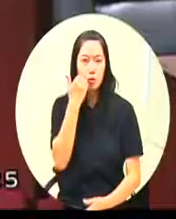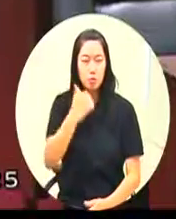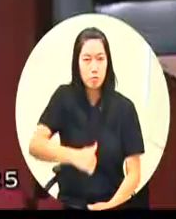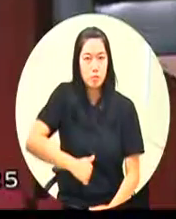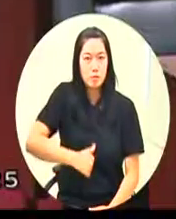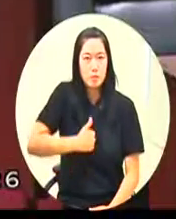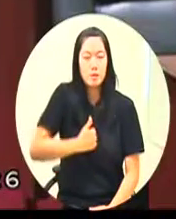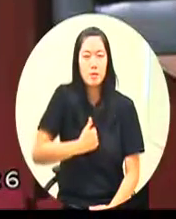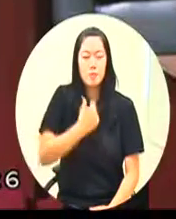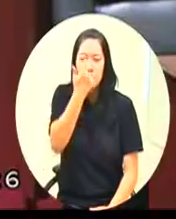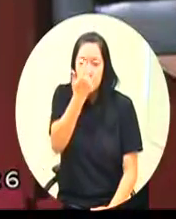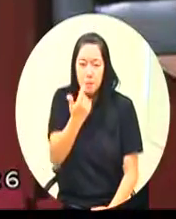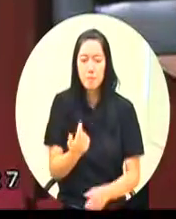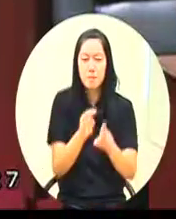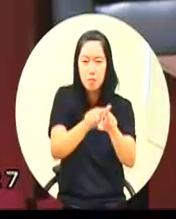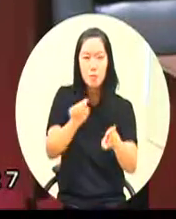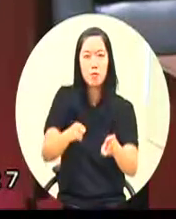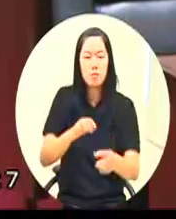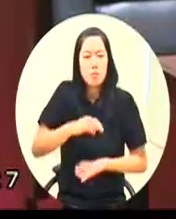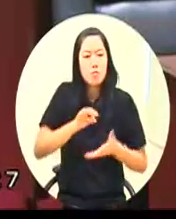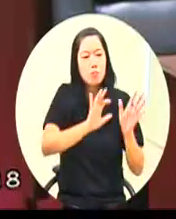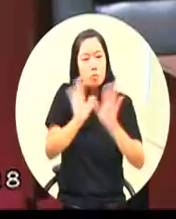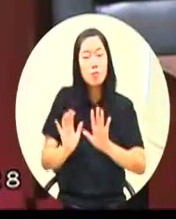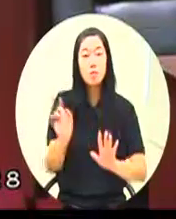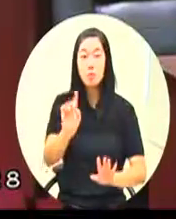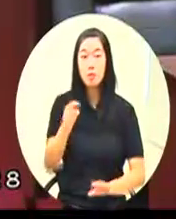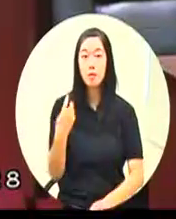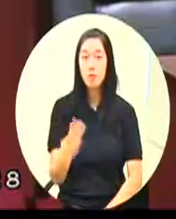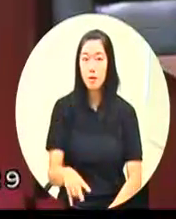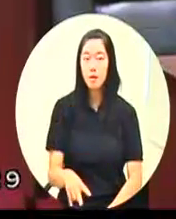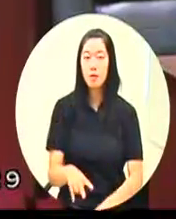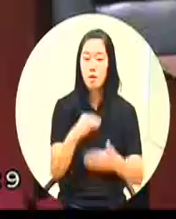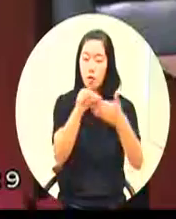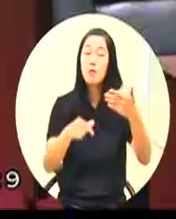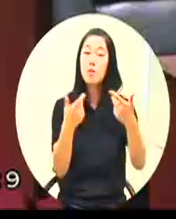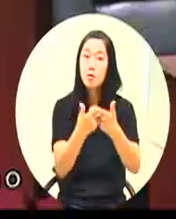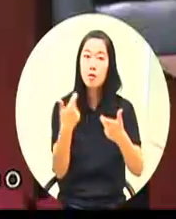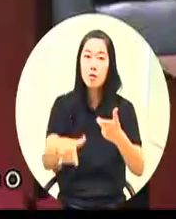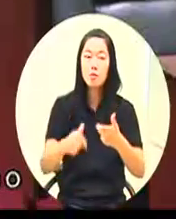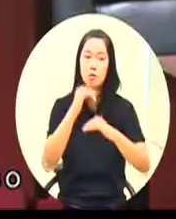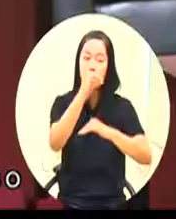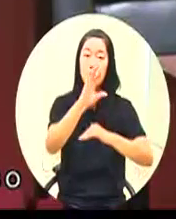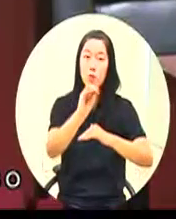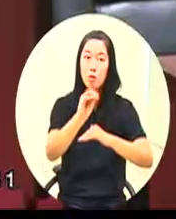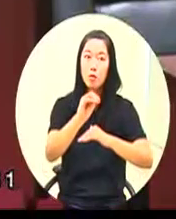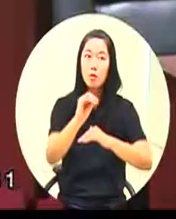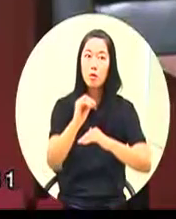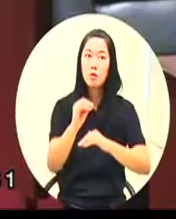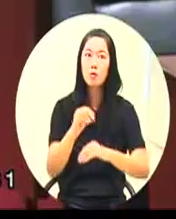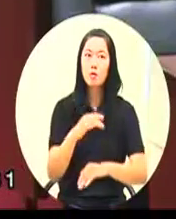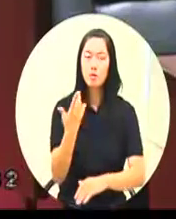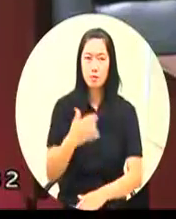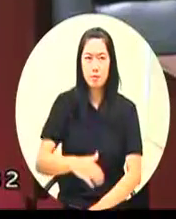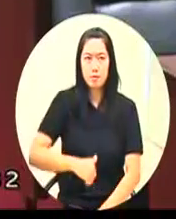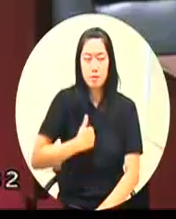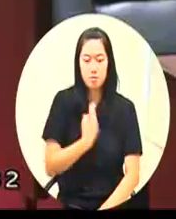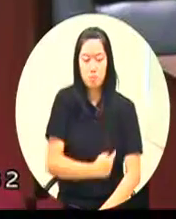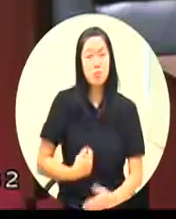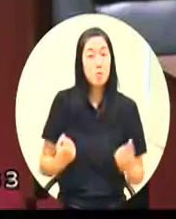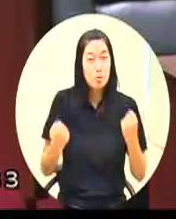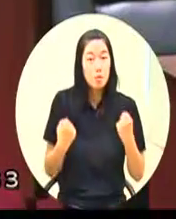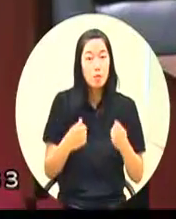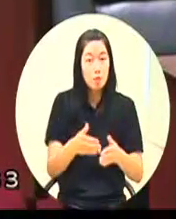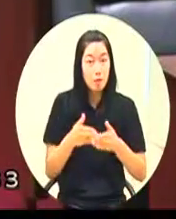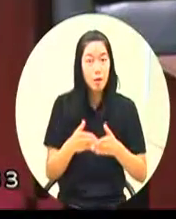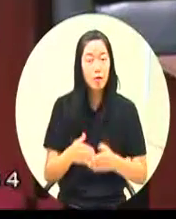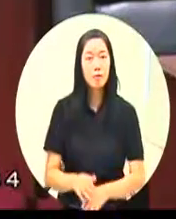我们要担状况要担心什么？那未来在资格上限制，要如我提到的，你一点爱维的体能各方面，因为他不